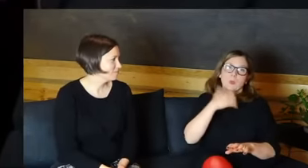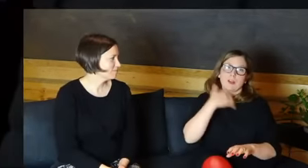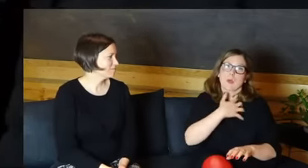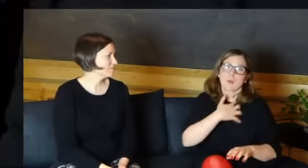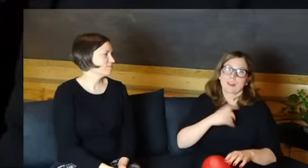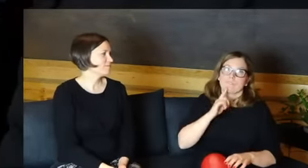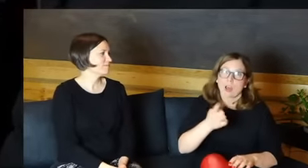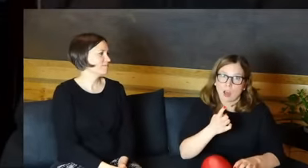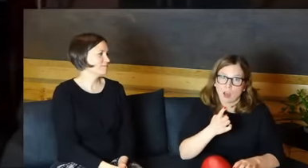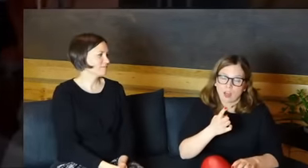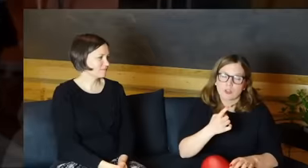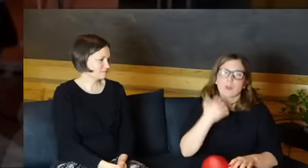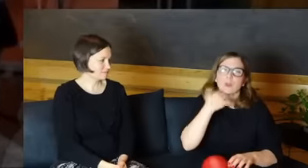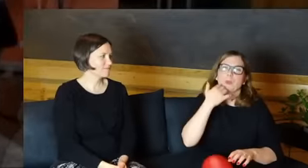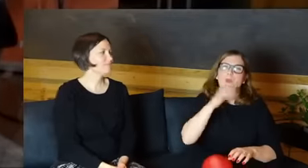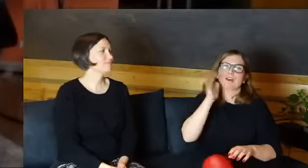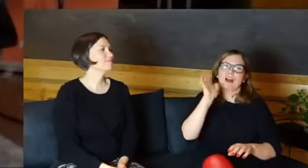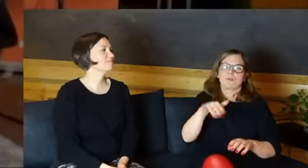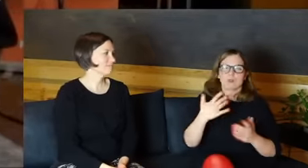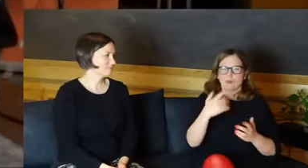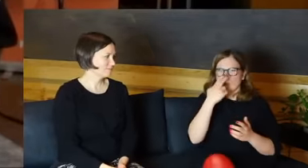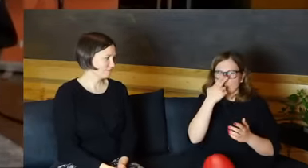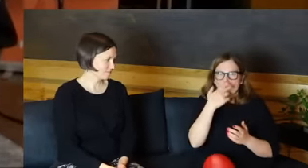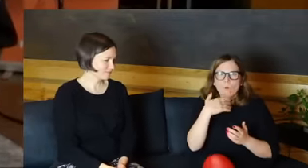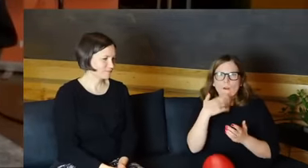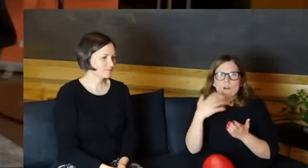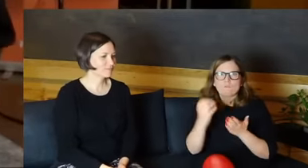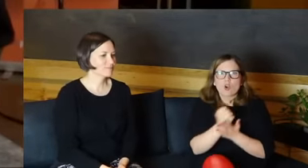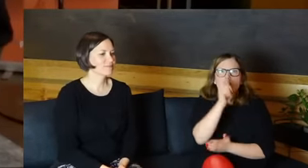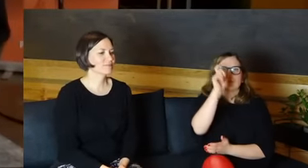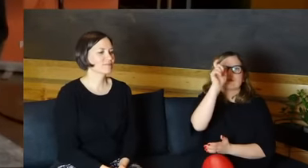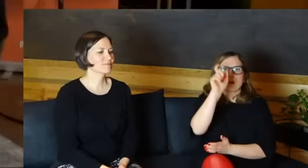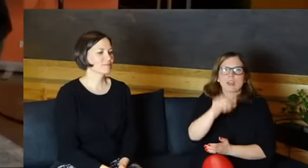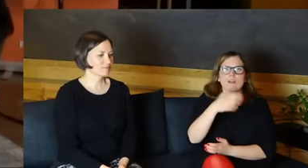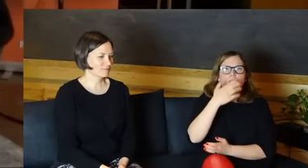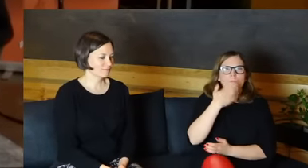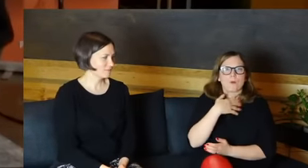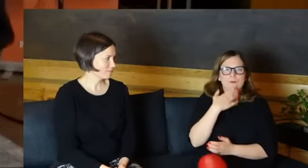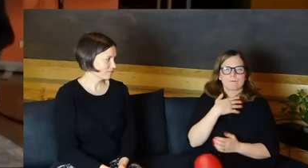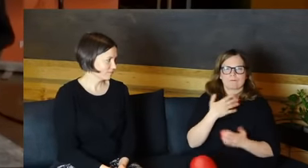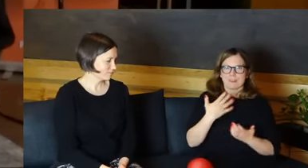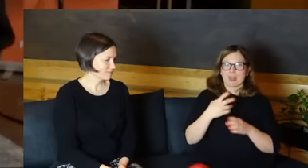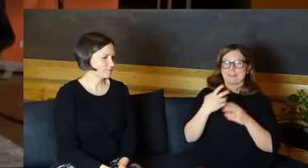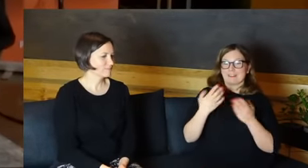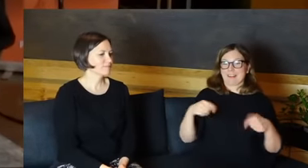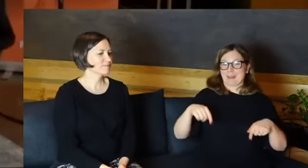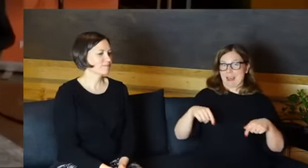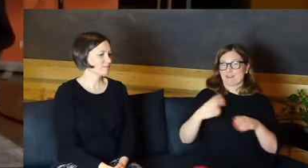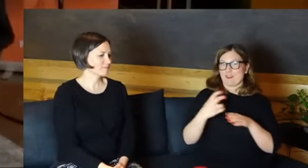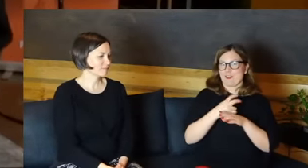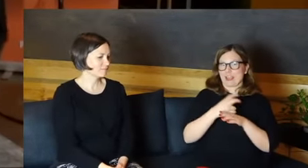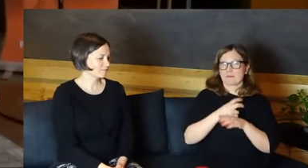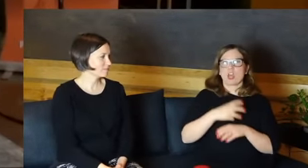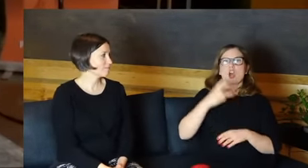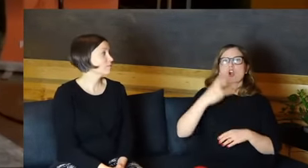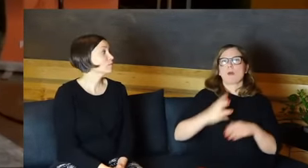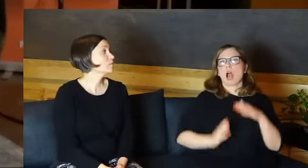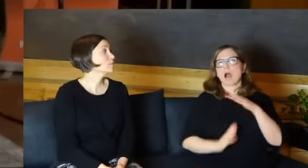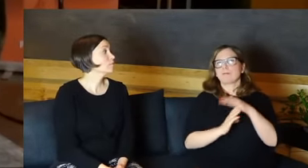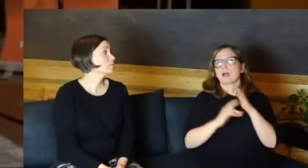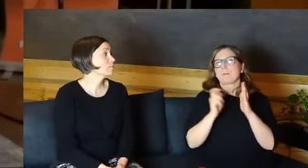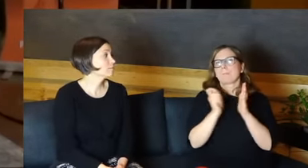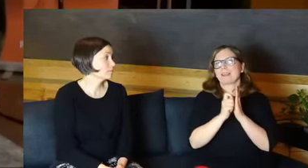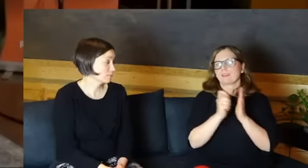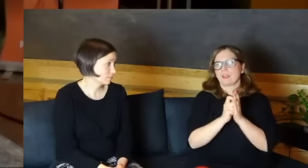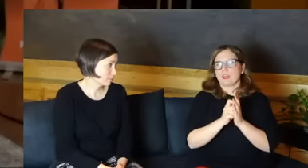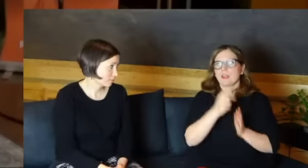vastata. Ja katsotaan voittajaa. Eli tässä kokeessa 30 oli maksimipiste